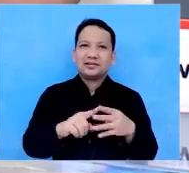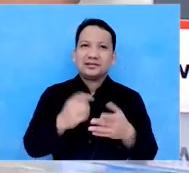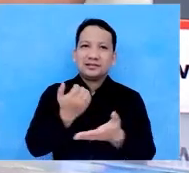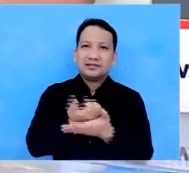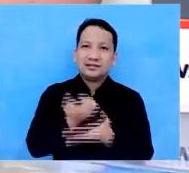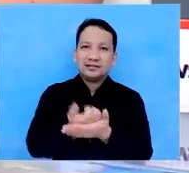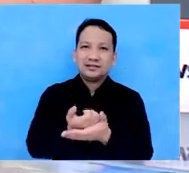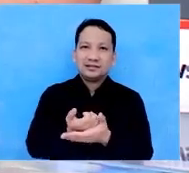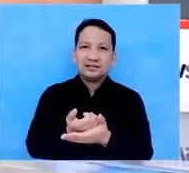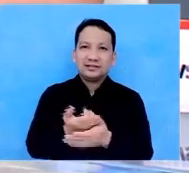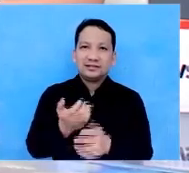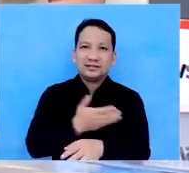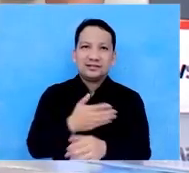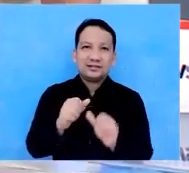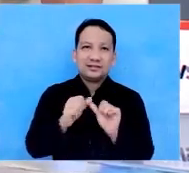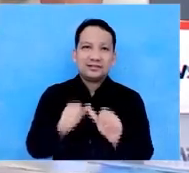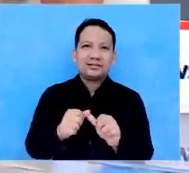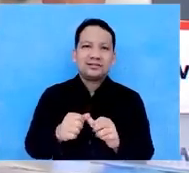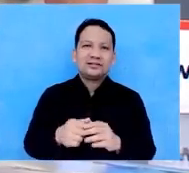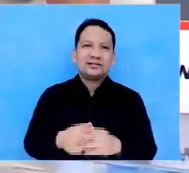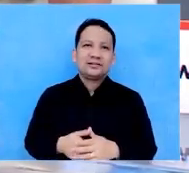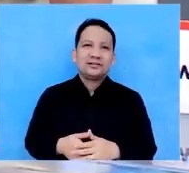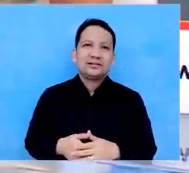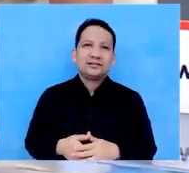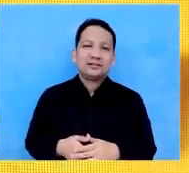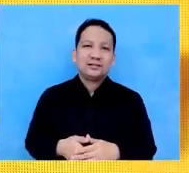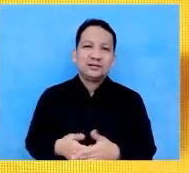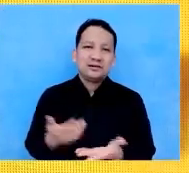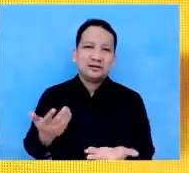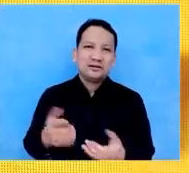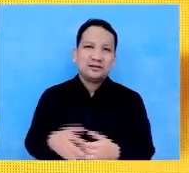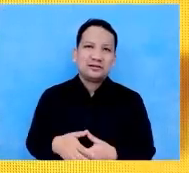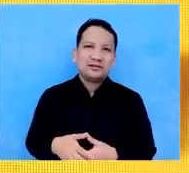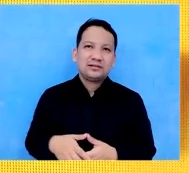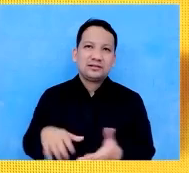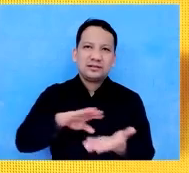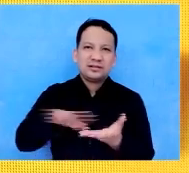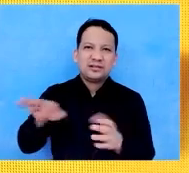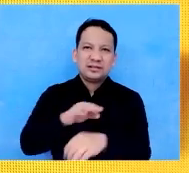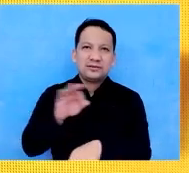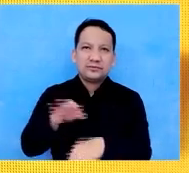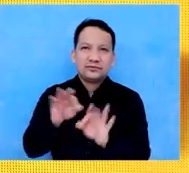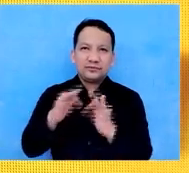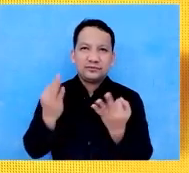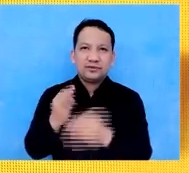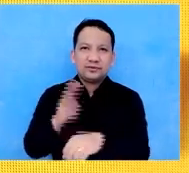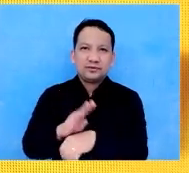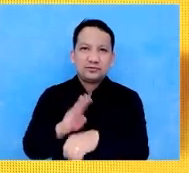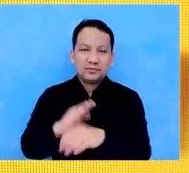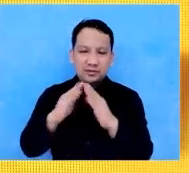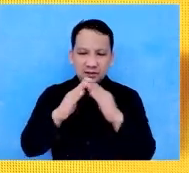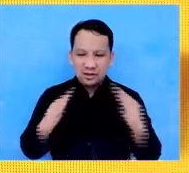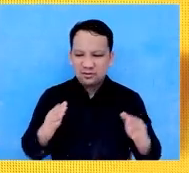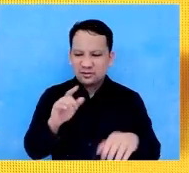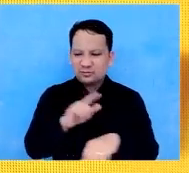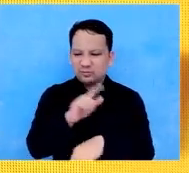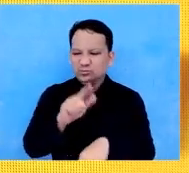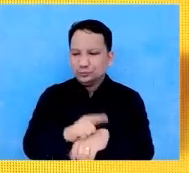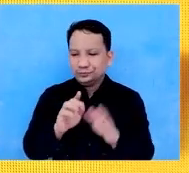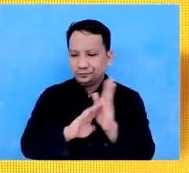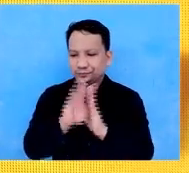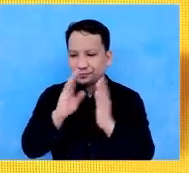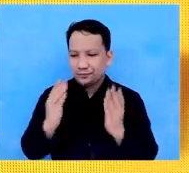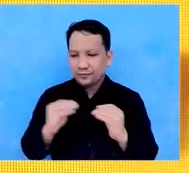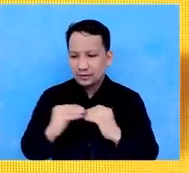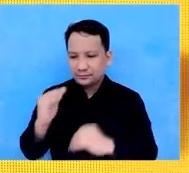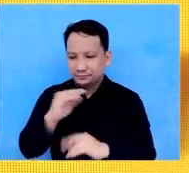background dito and business. At saka, Yes, actually, yung family business, it's more of a housing. We're in a real estate developer. It's